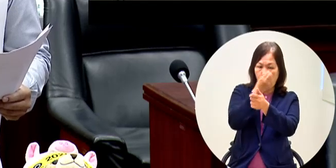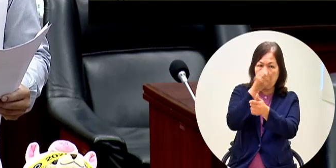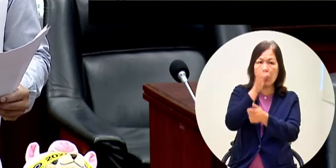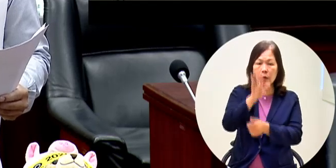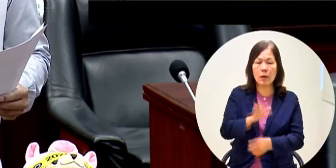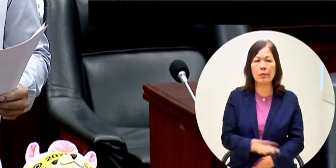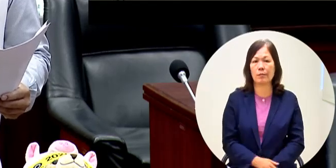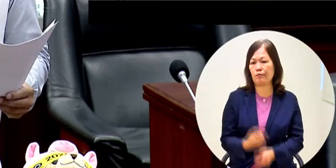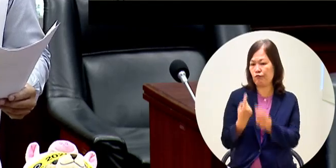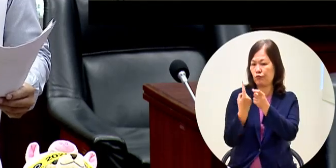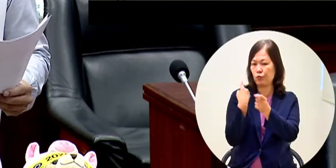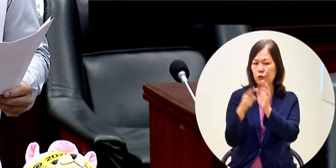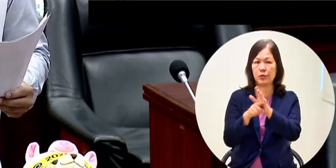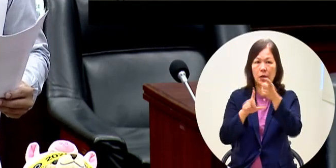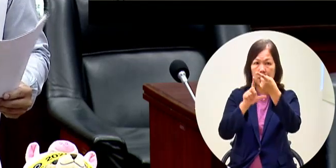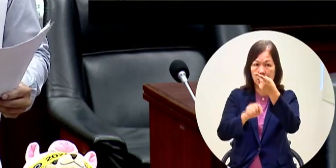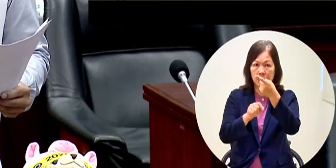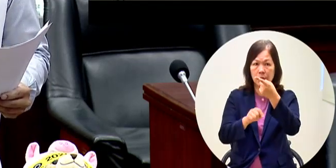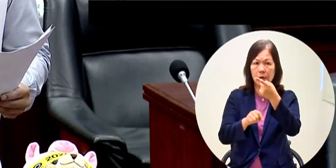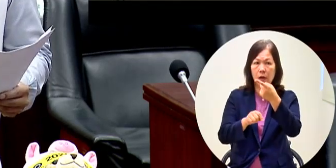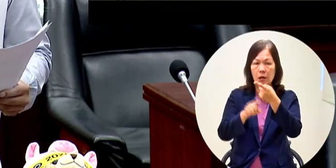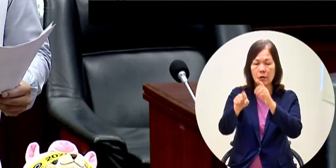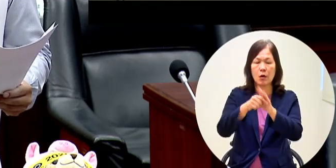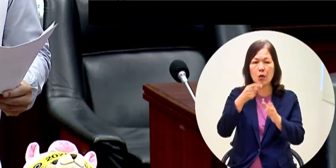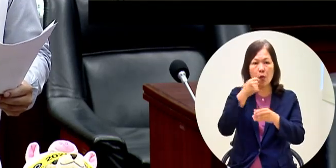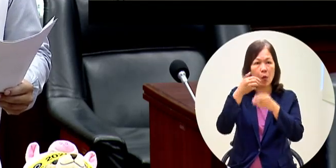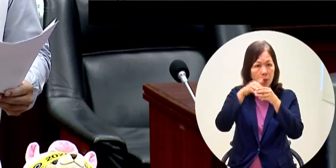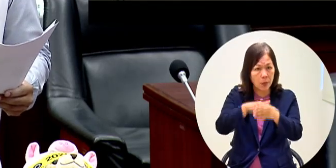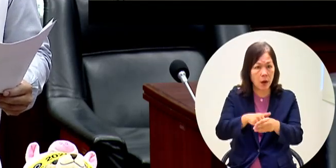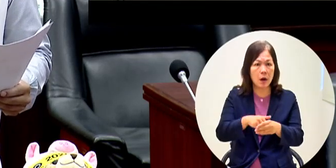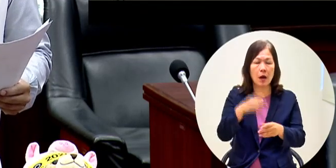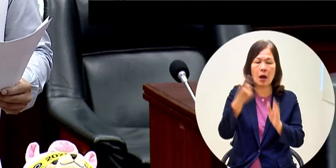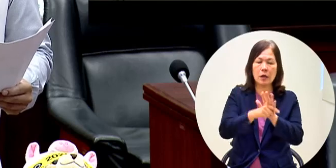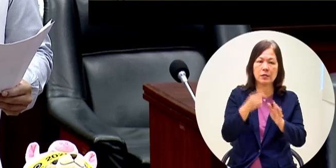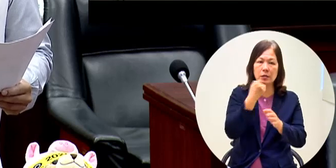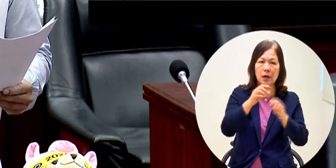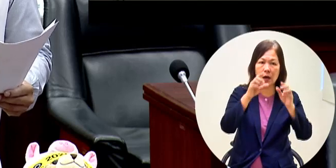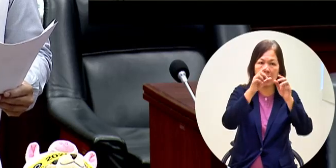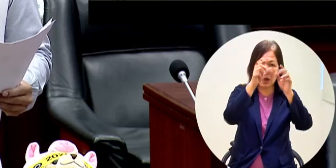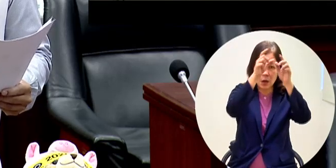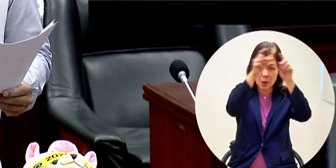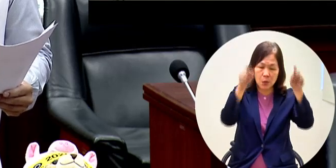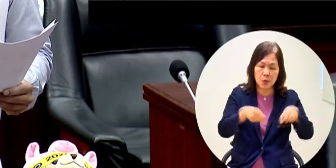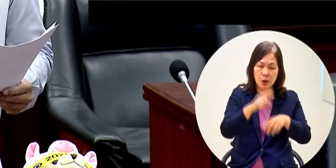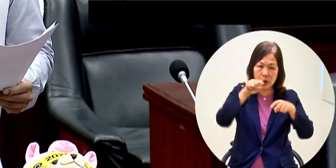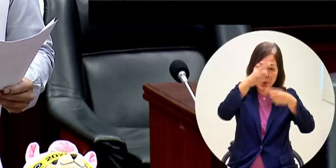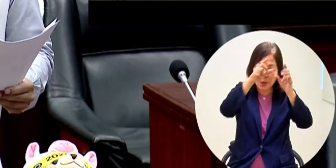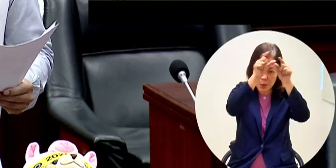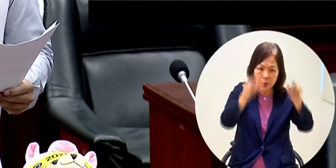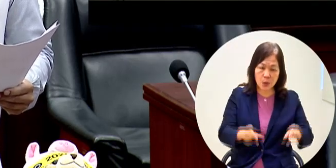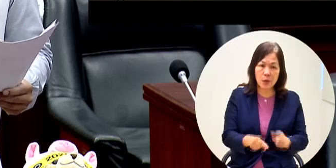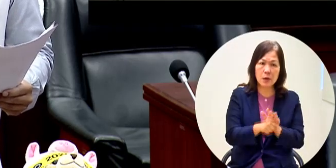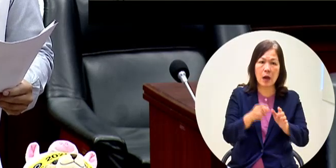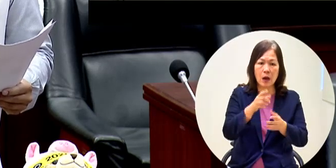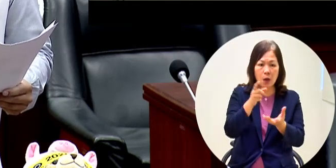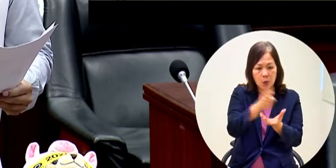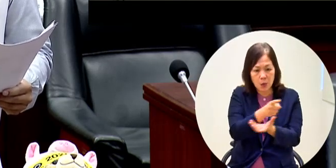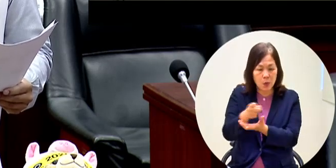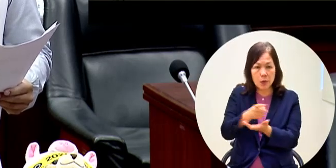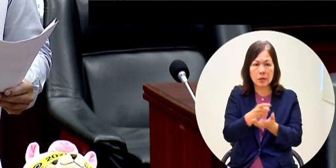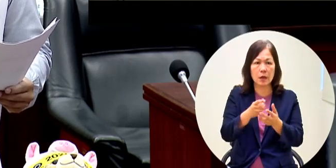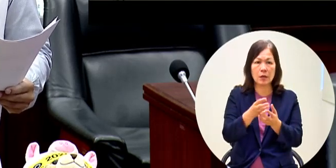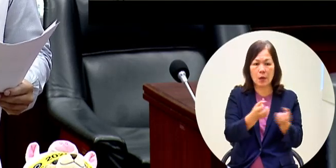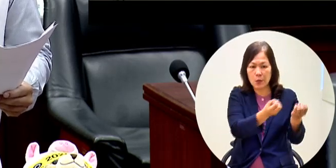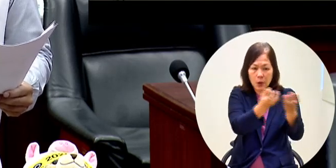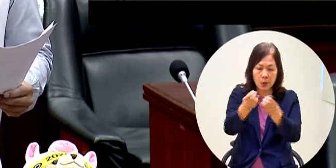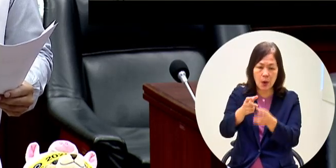年年初，我相信你的红包也好，你的春联也好，你的元宵节花灯也好，真的